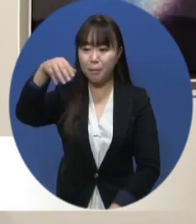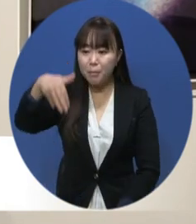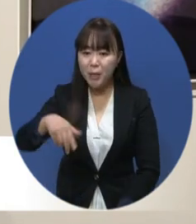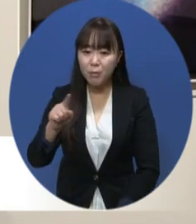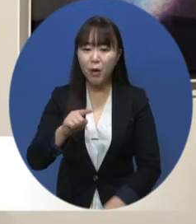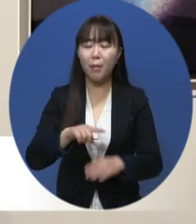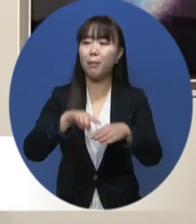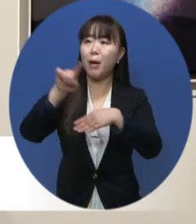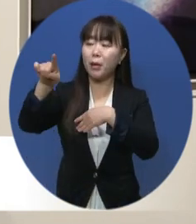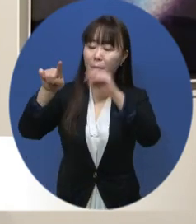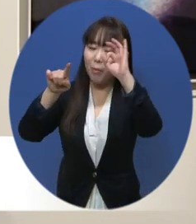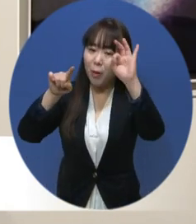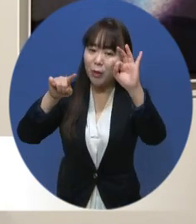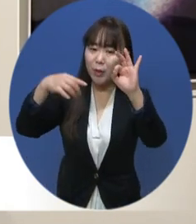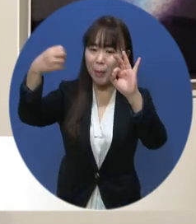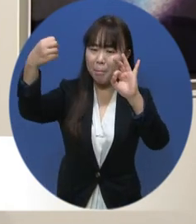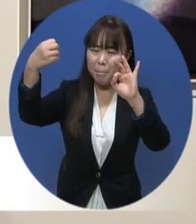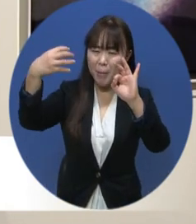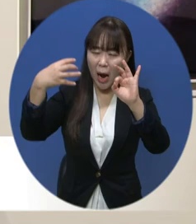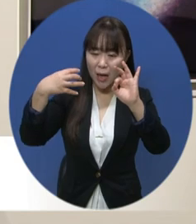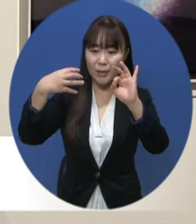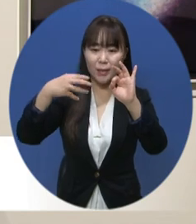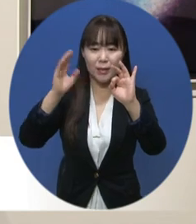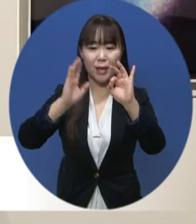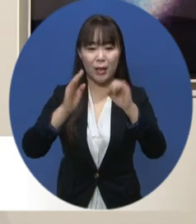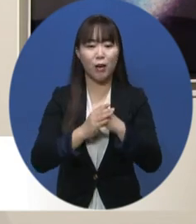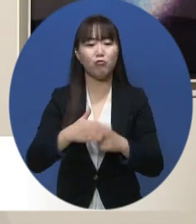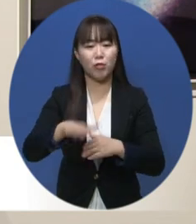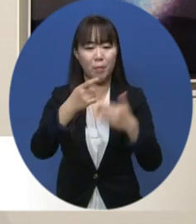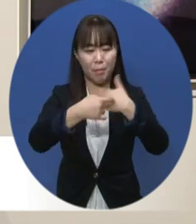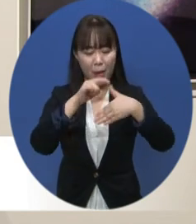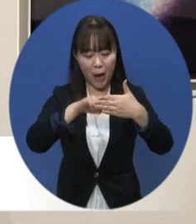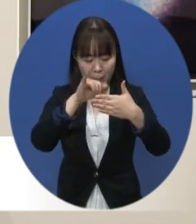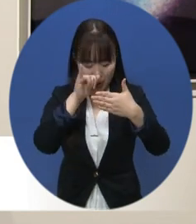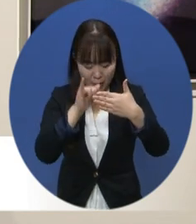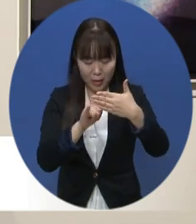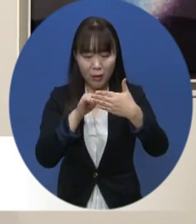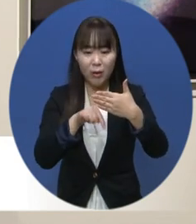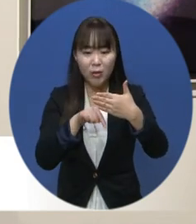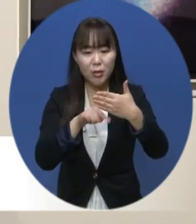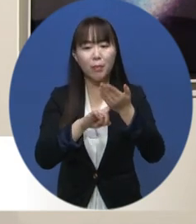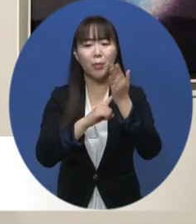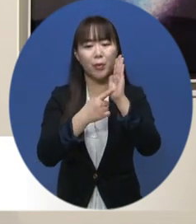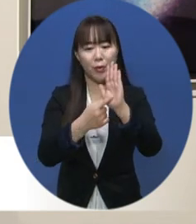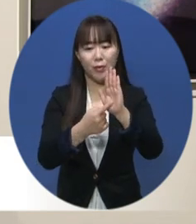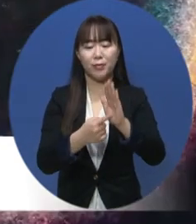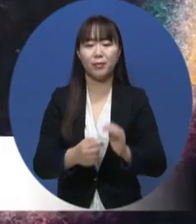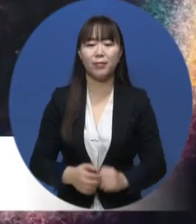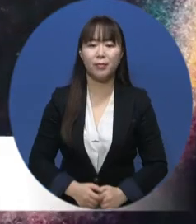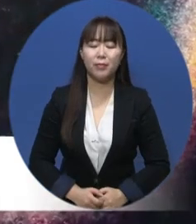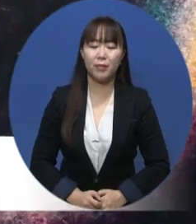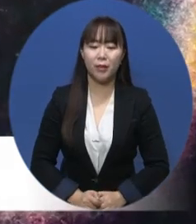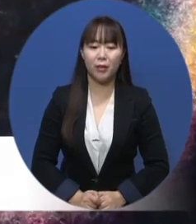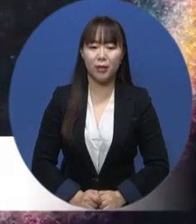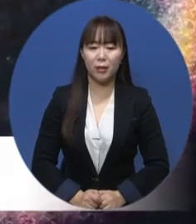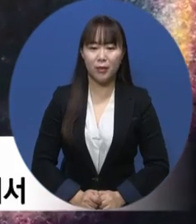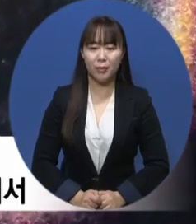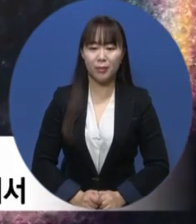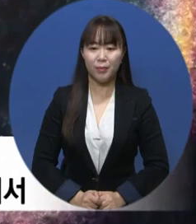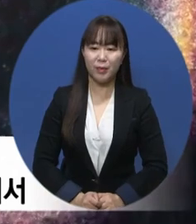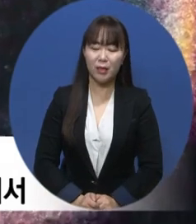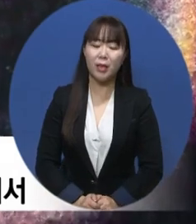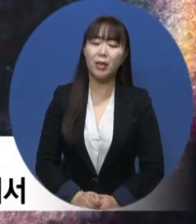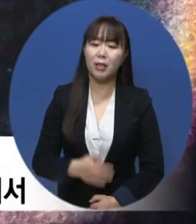밖에 보이는 빛이라기보다 우리 마음의 내면의 빛을 표현한 것입니다.